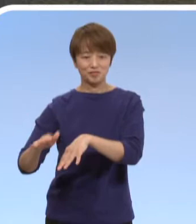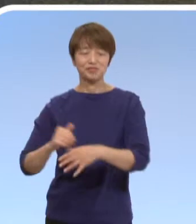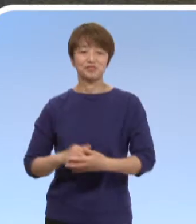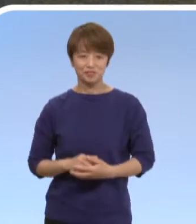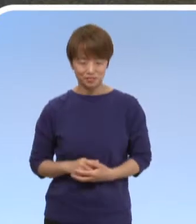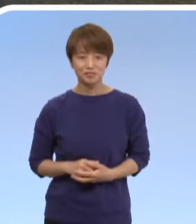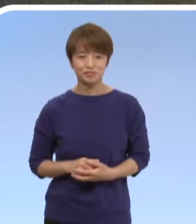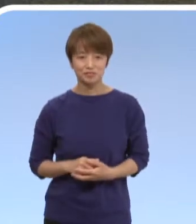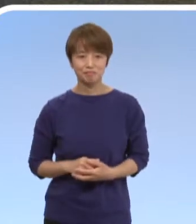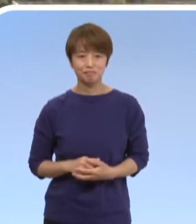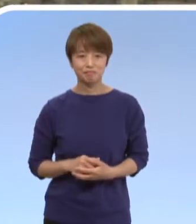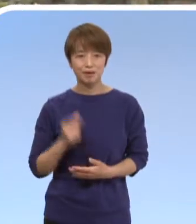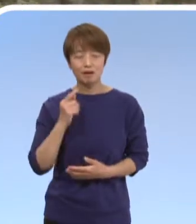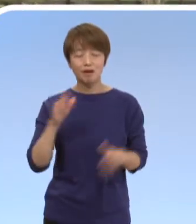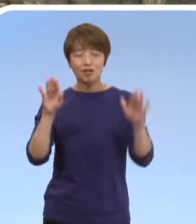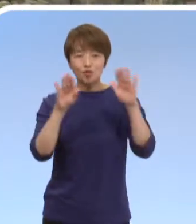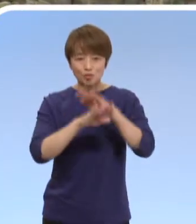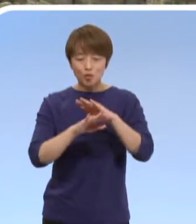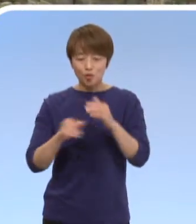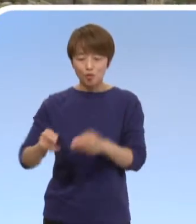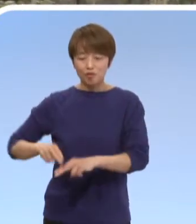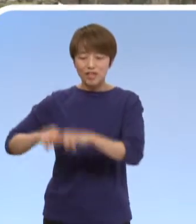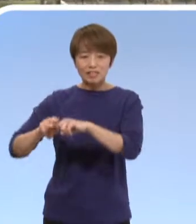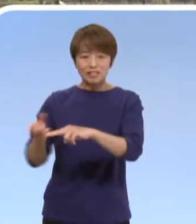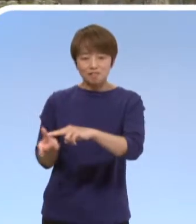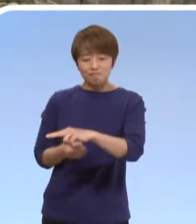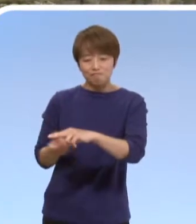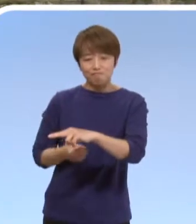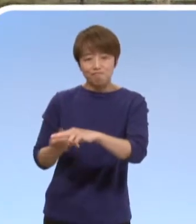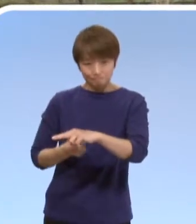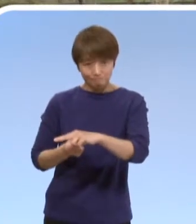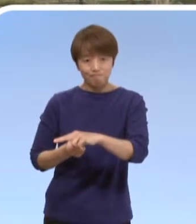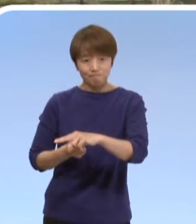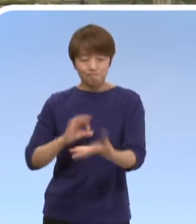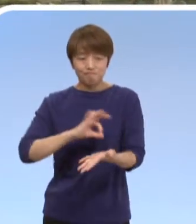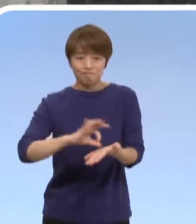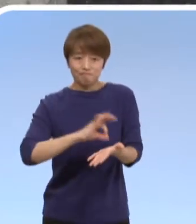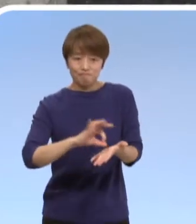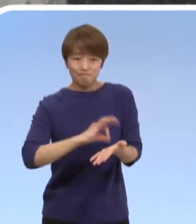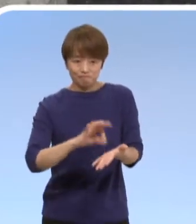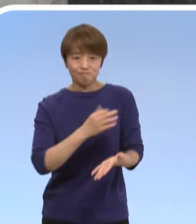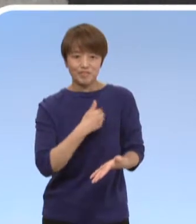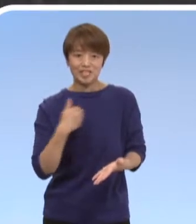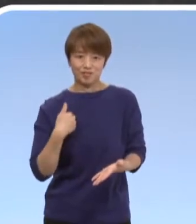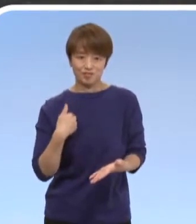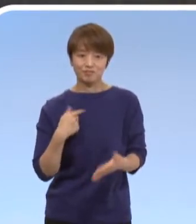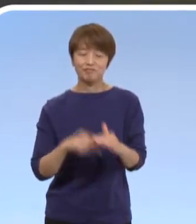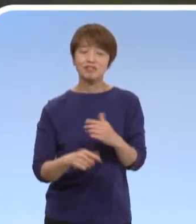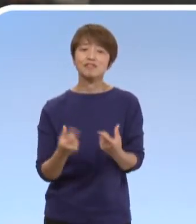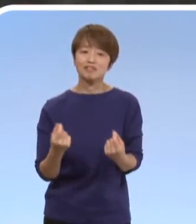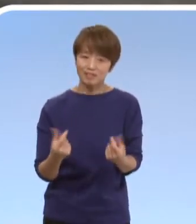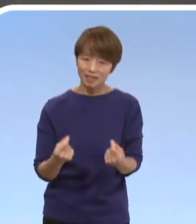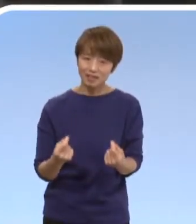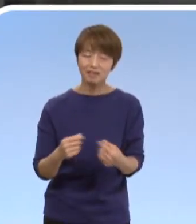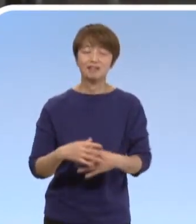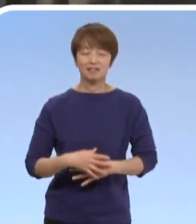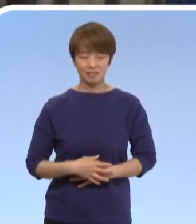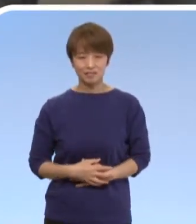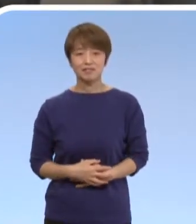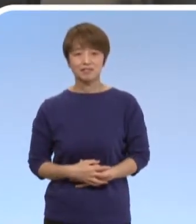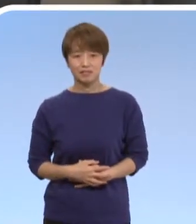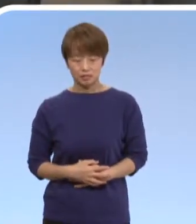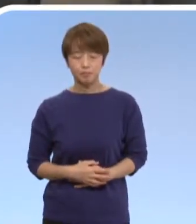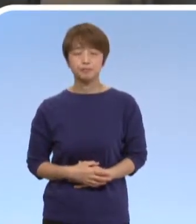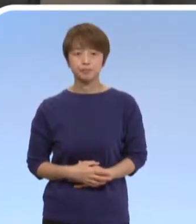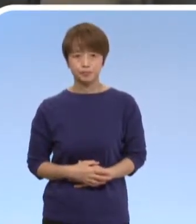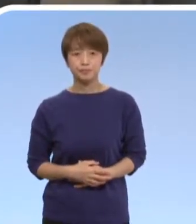。 ということは、まあ、夜でもこの蓄電池があるから、はい、この建物の避難所、 集会所は安定して電気を